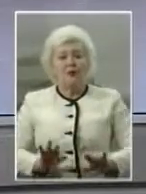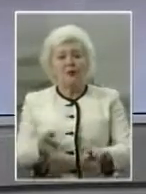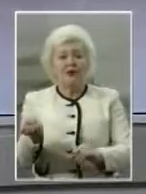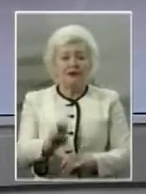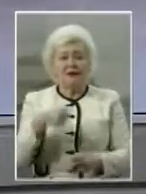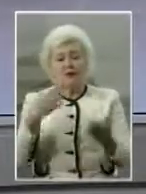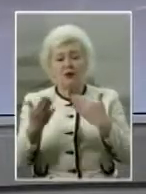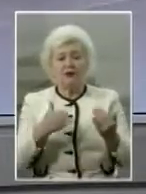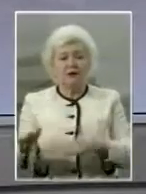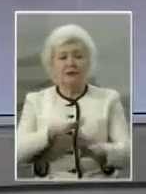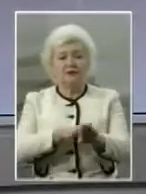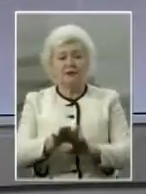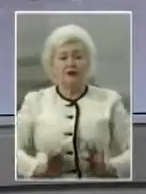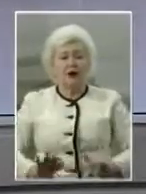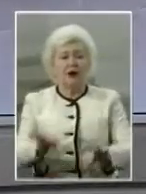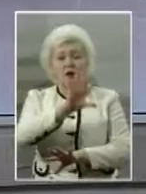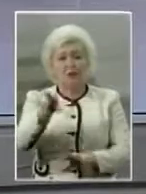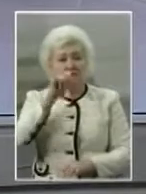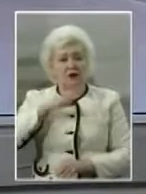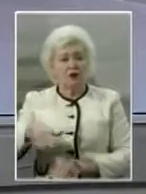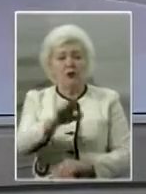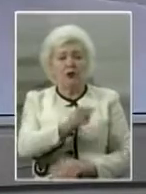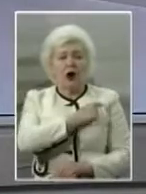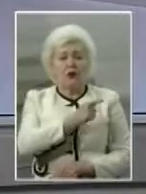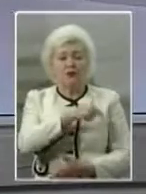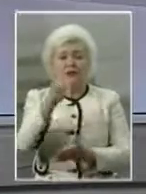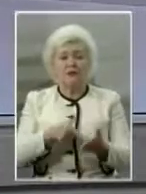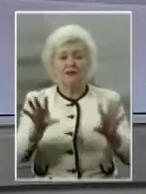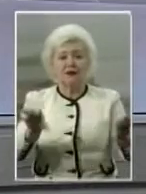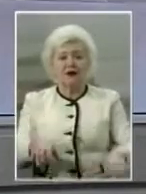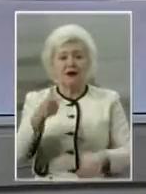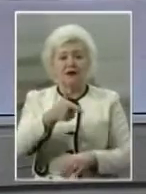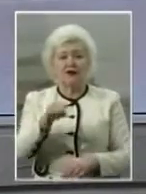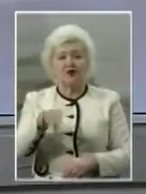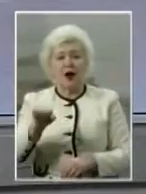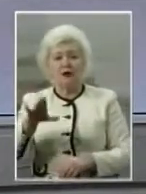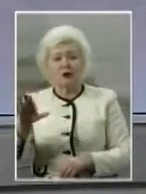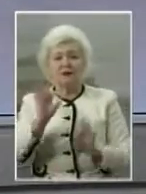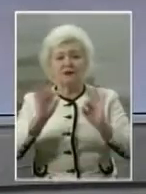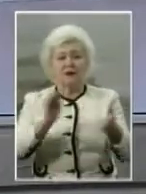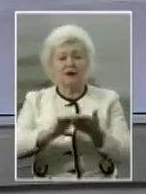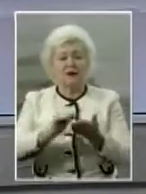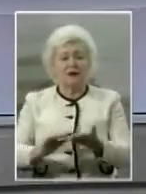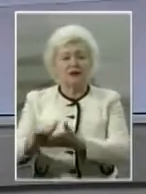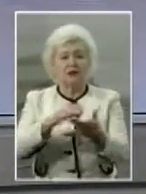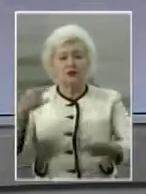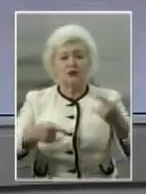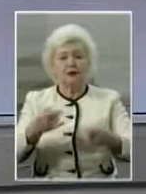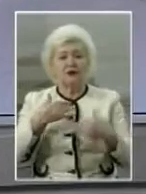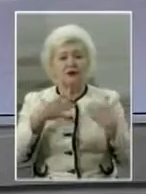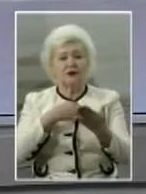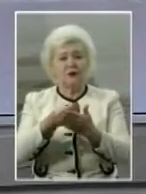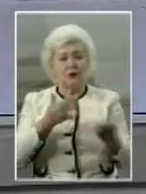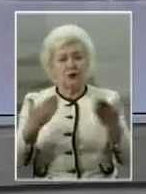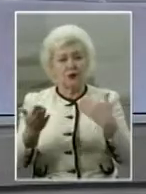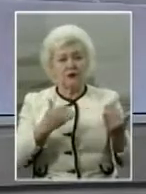поговорити, а не влаштовувати акції по всій Україні. Одеський міський голова Геннадій Труханов розповів кореспондентам Суспільного про своє ставлення